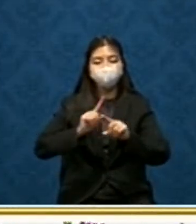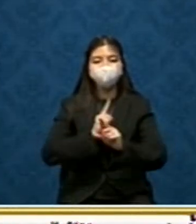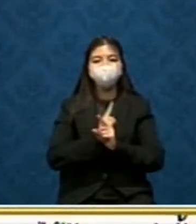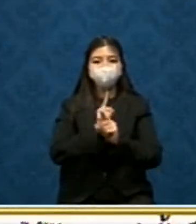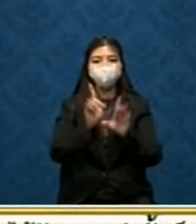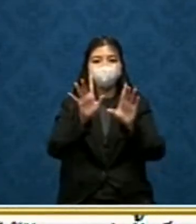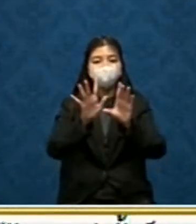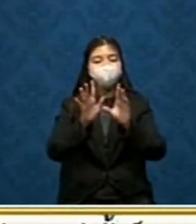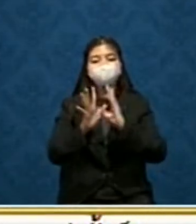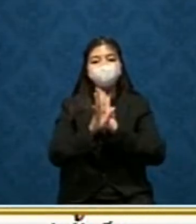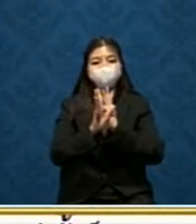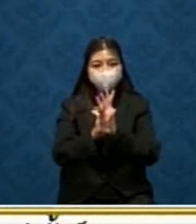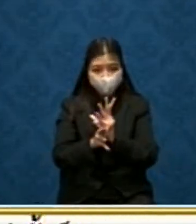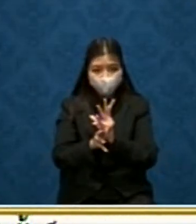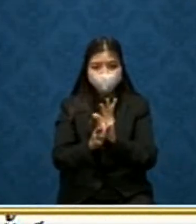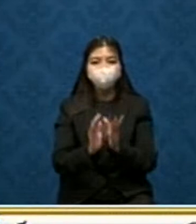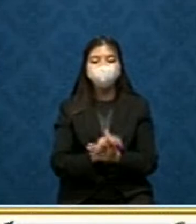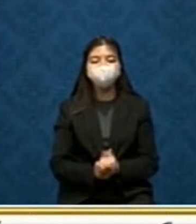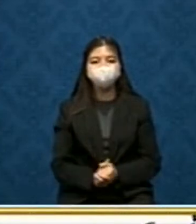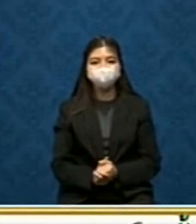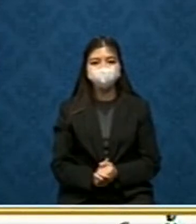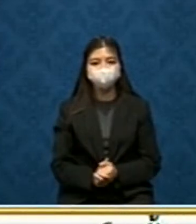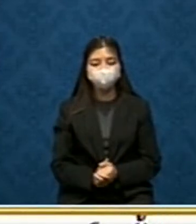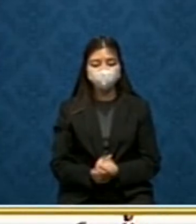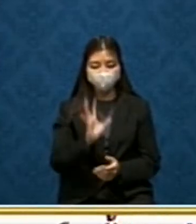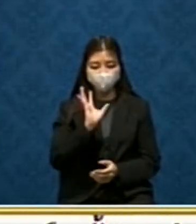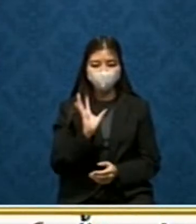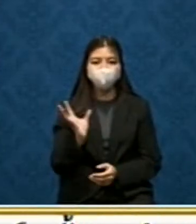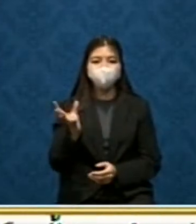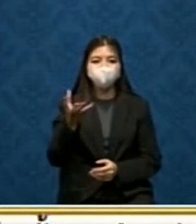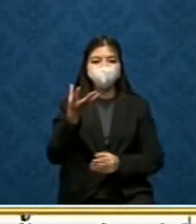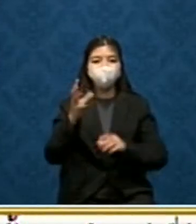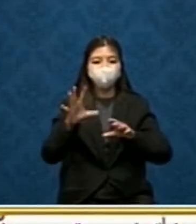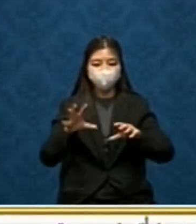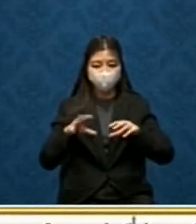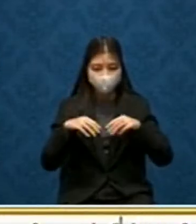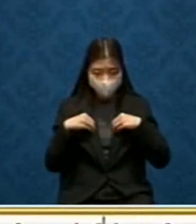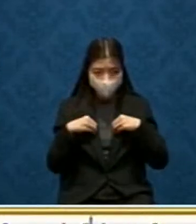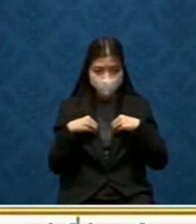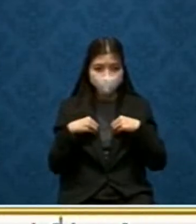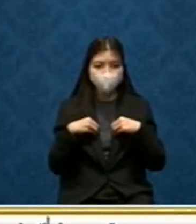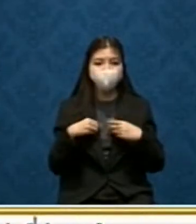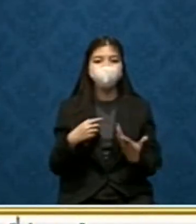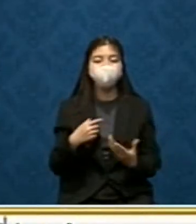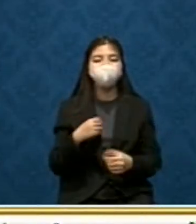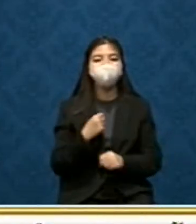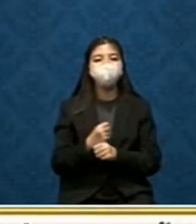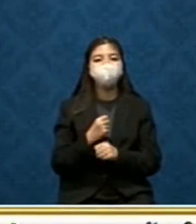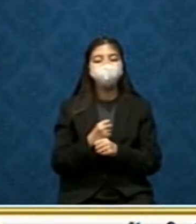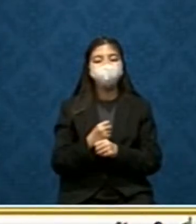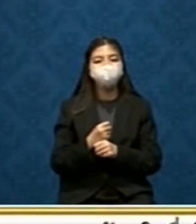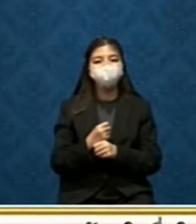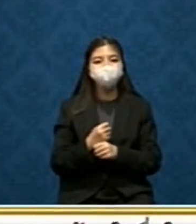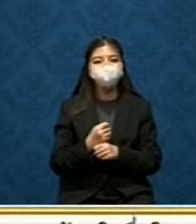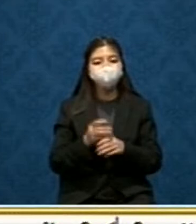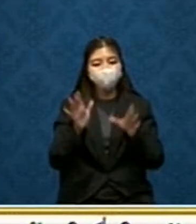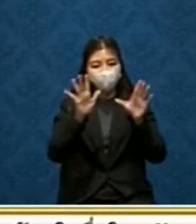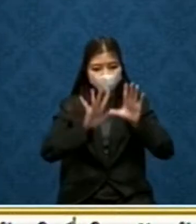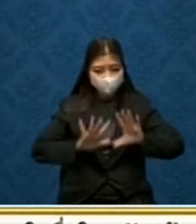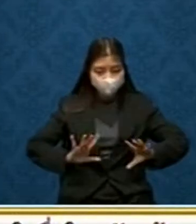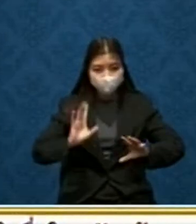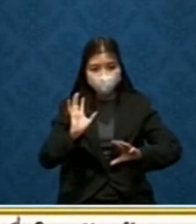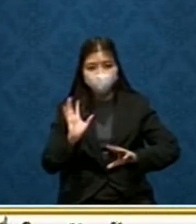วสองการที่โลกยอมรับการที่สถานะเรามีบเวทีโลกบนเวทีอาเซีน